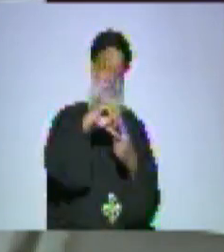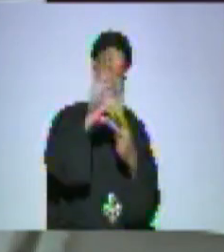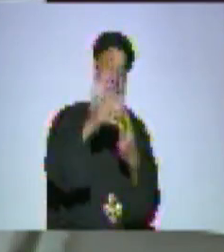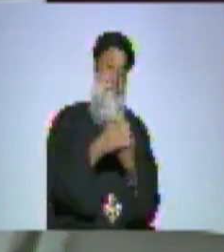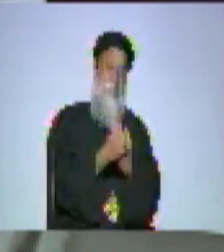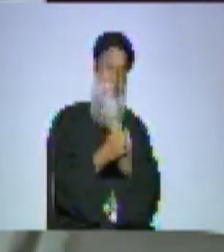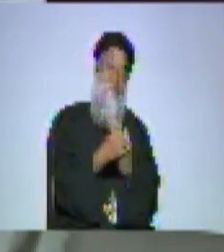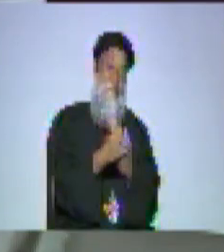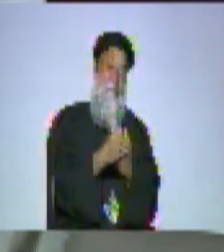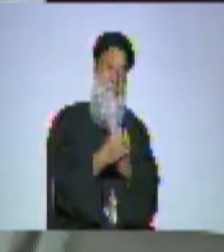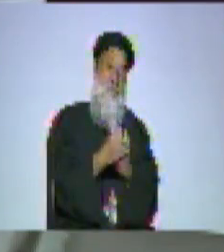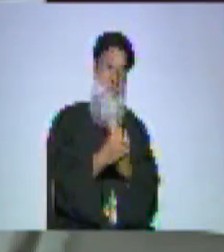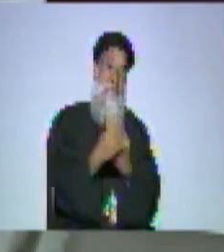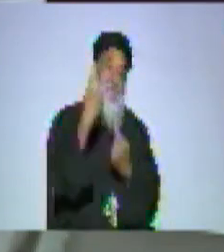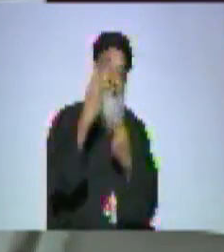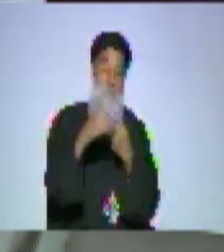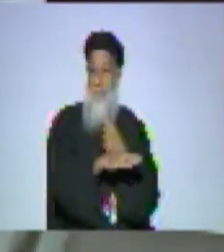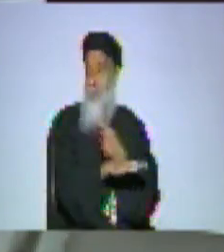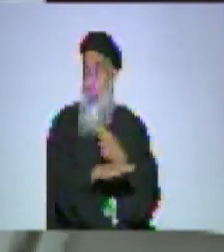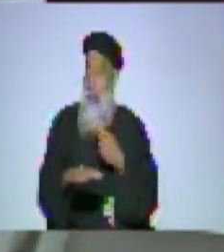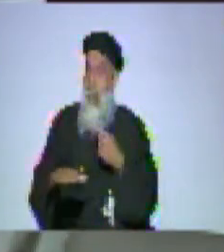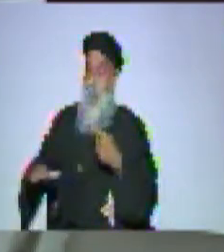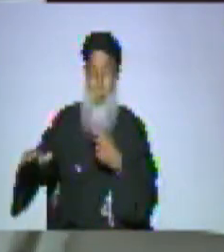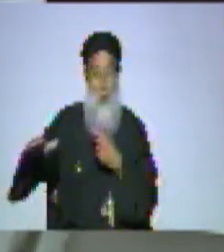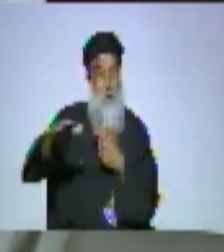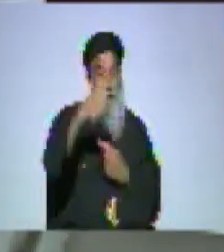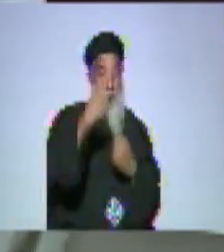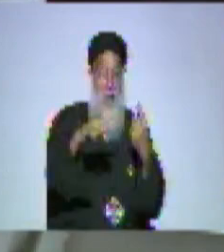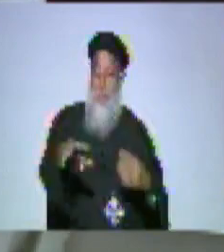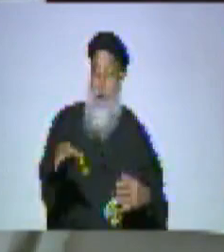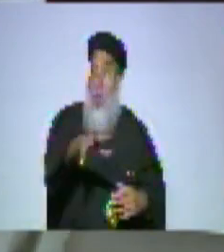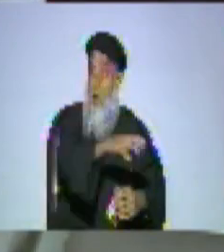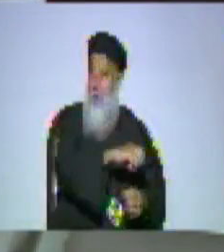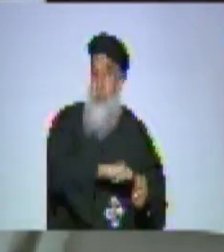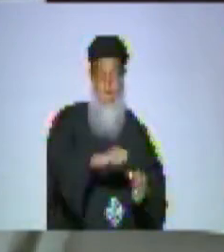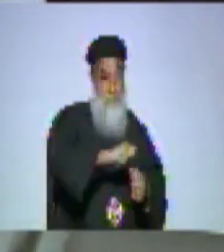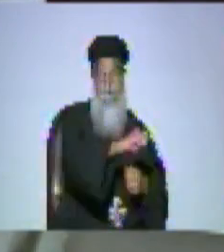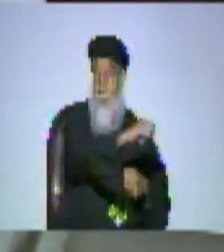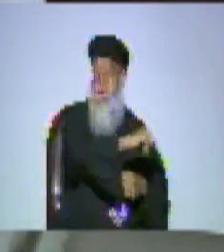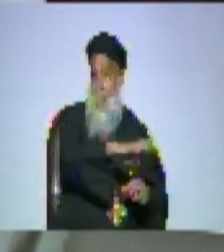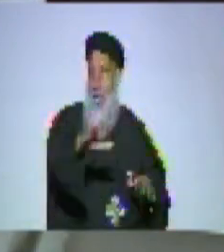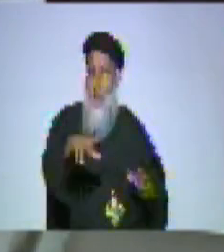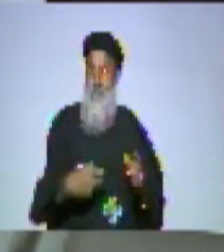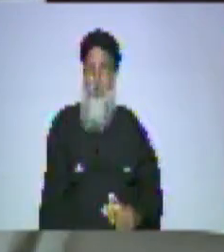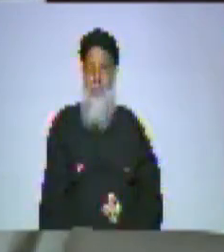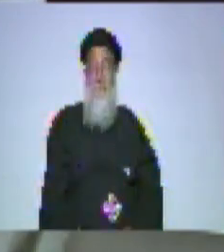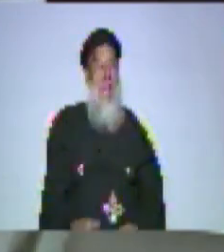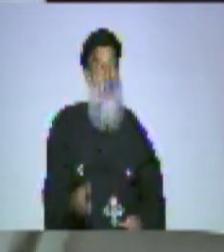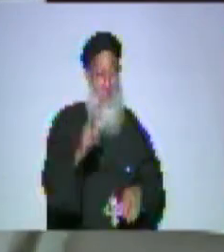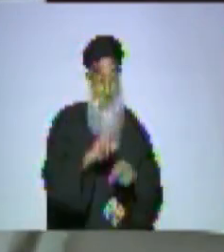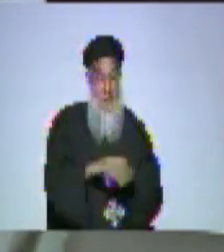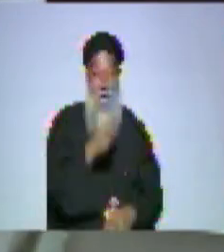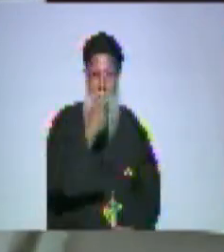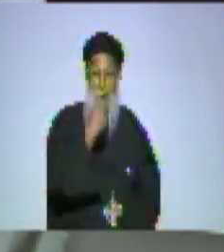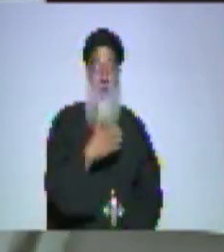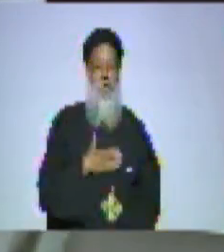نبات الحقل والعشب والزروع يعني المزروعات